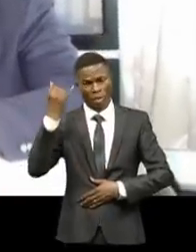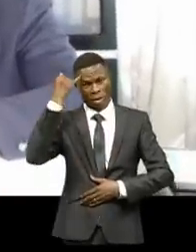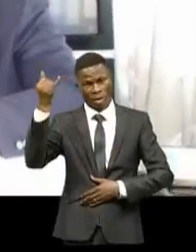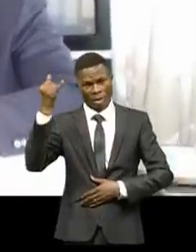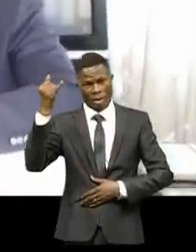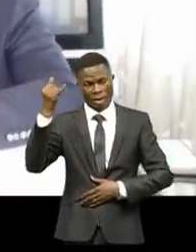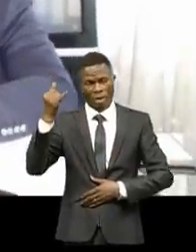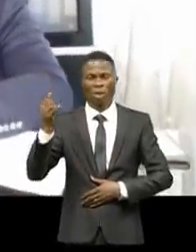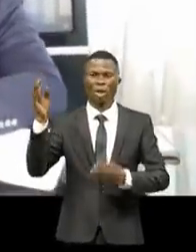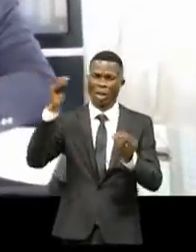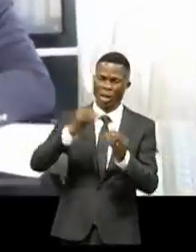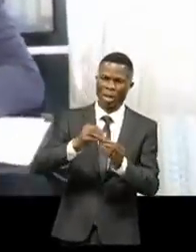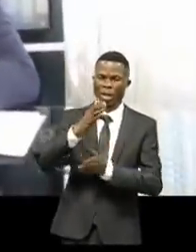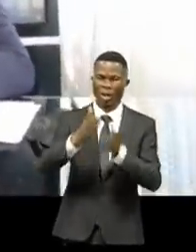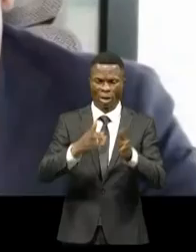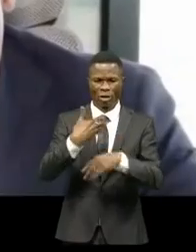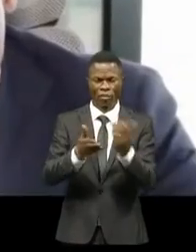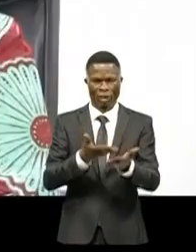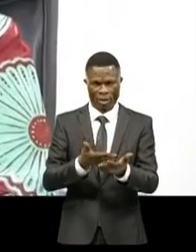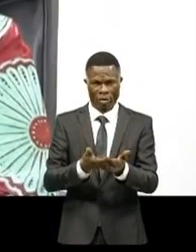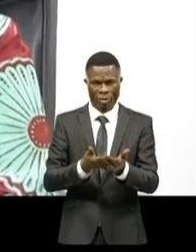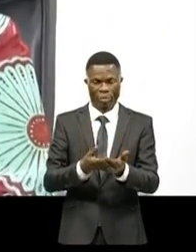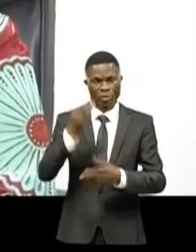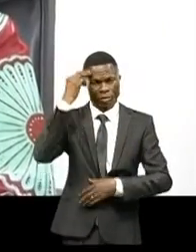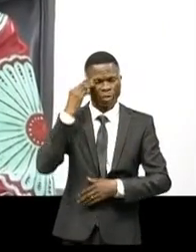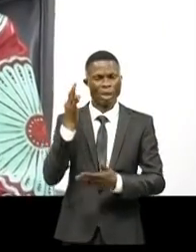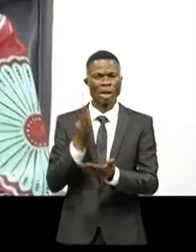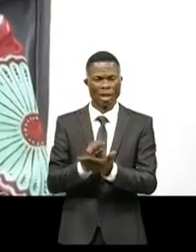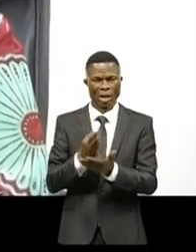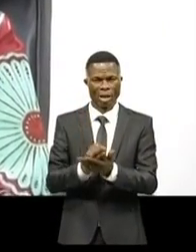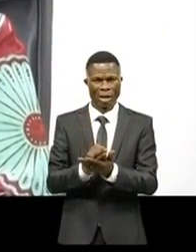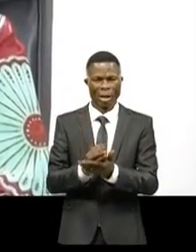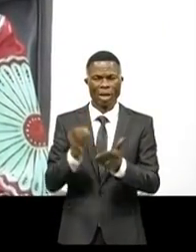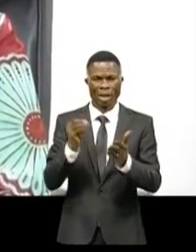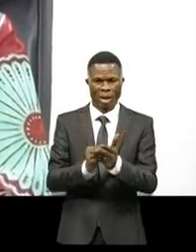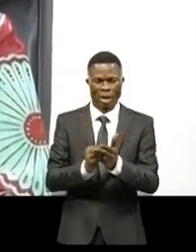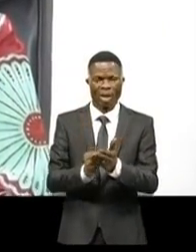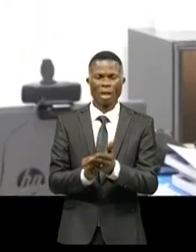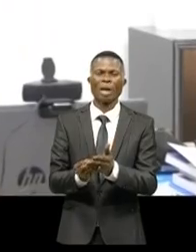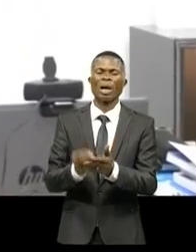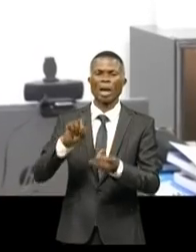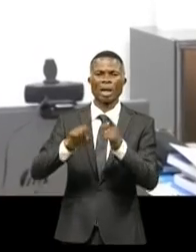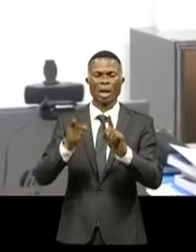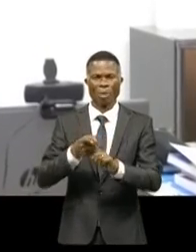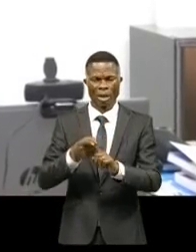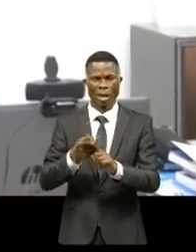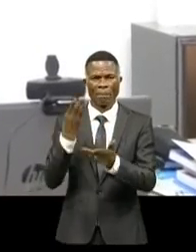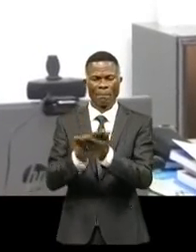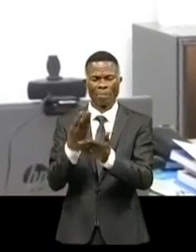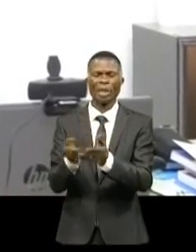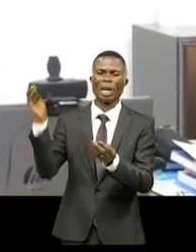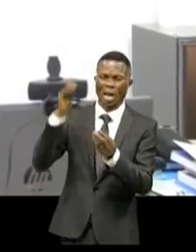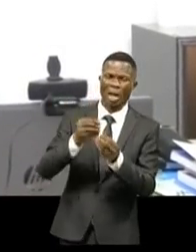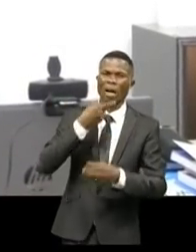à s'ajuster au niveau de recettes réalisées. Le ministre des Finances a été complété par son collègue du